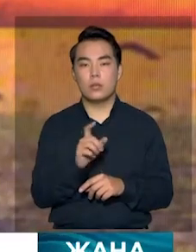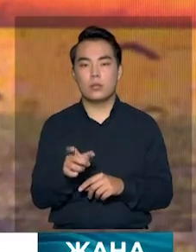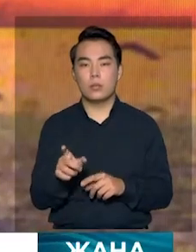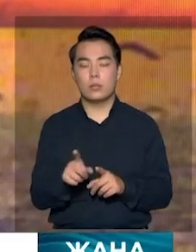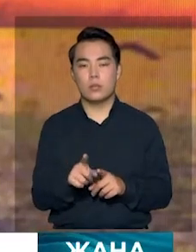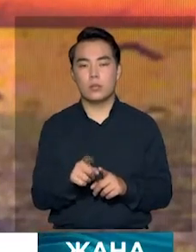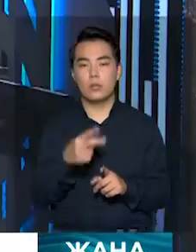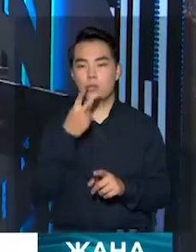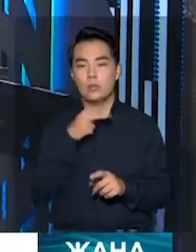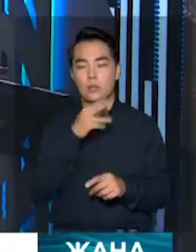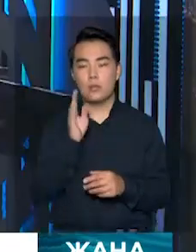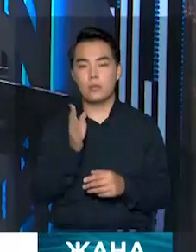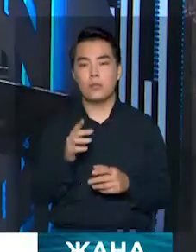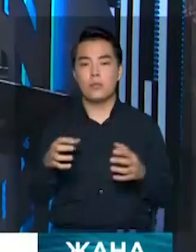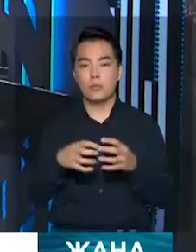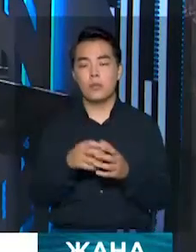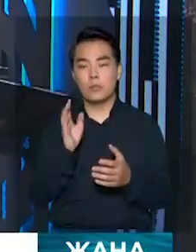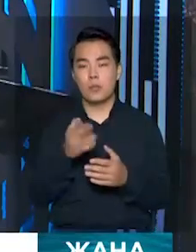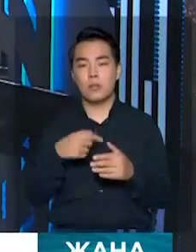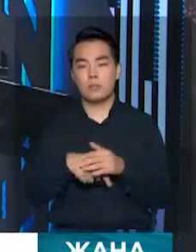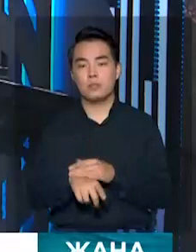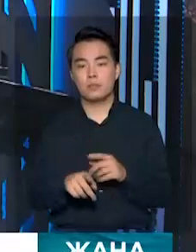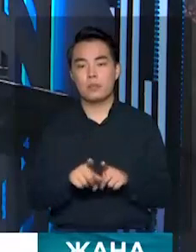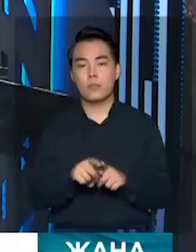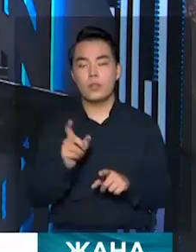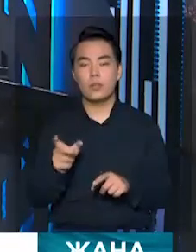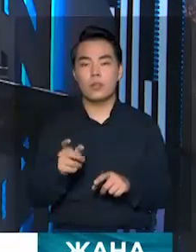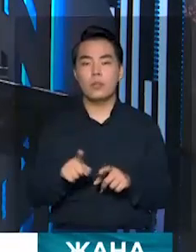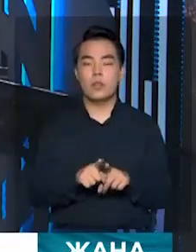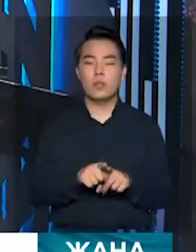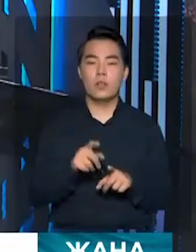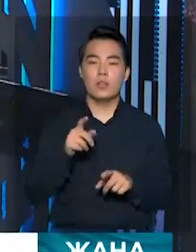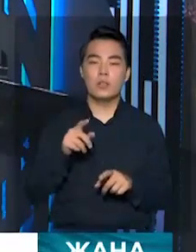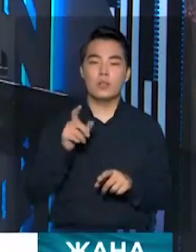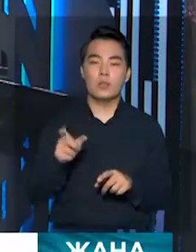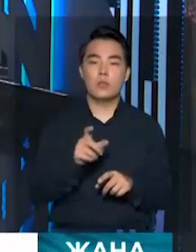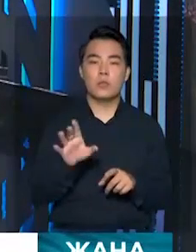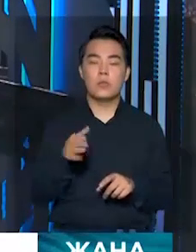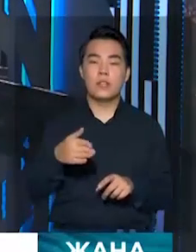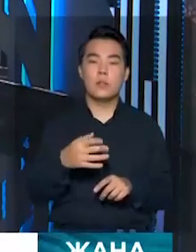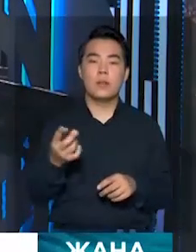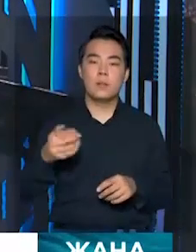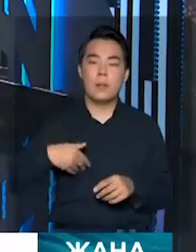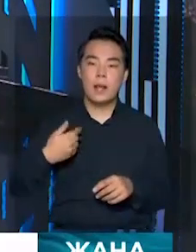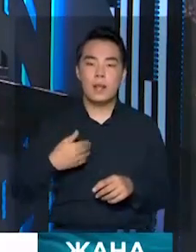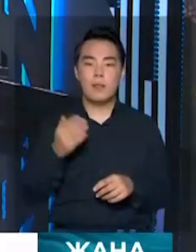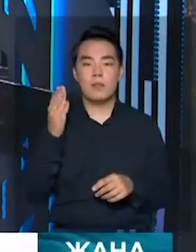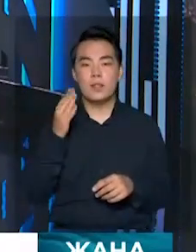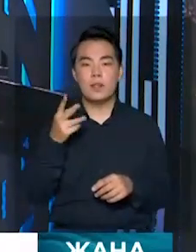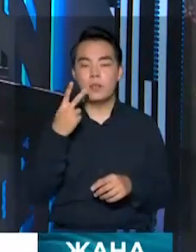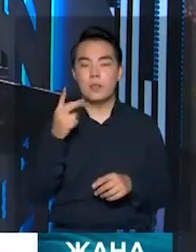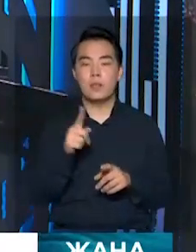халықаралық ұйым бар, сонымен бірге біз мынау балықтың адамға керек екенін, ағзасына өте пайдалы екенін видео